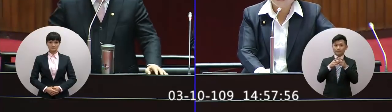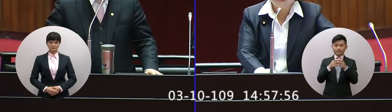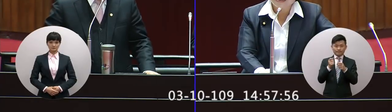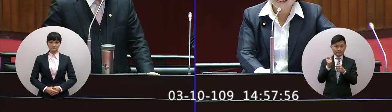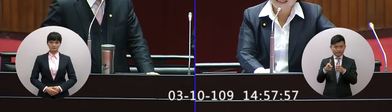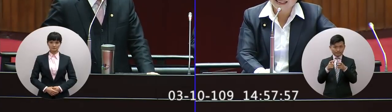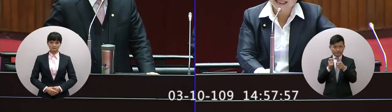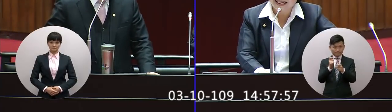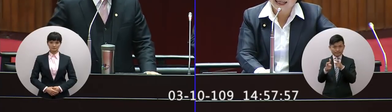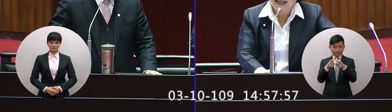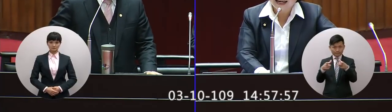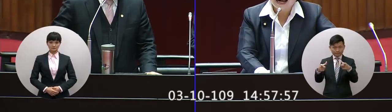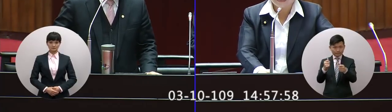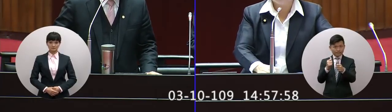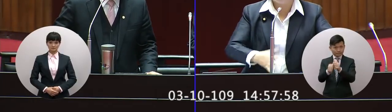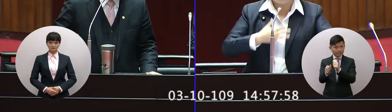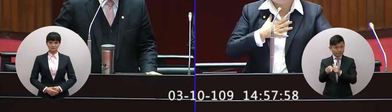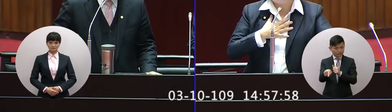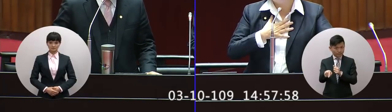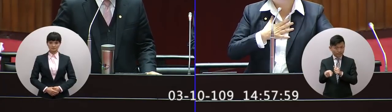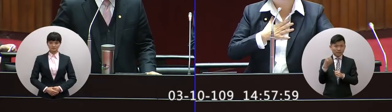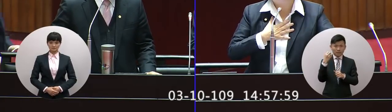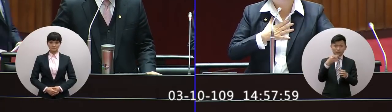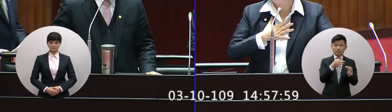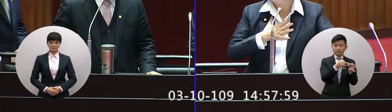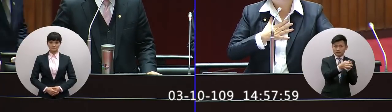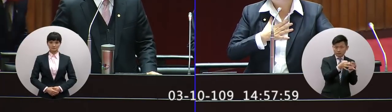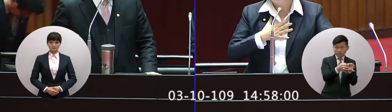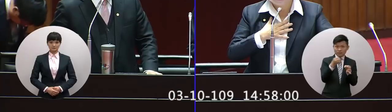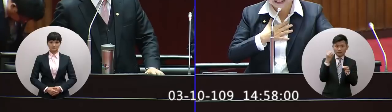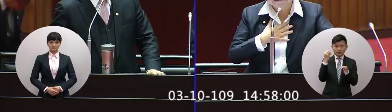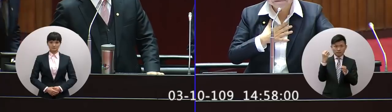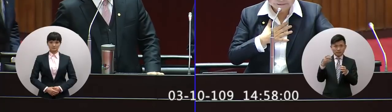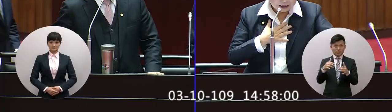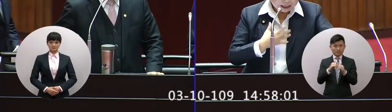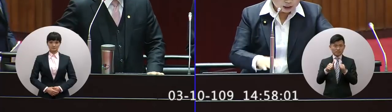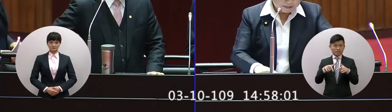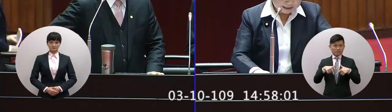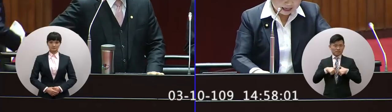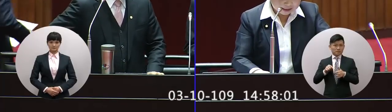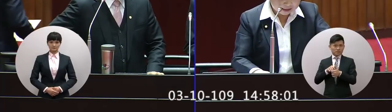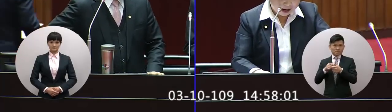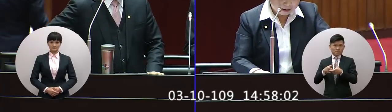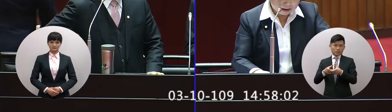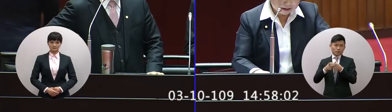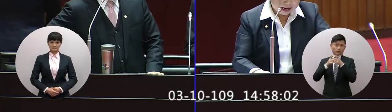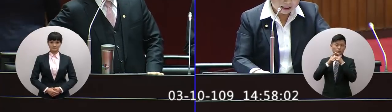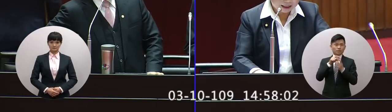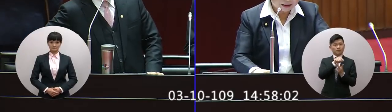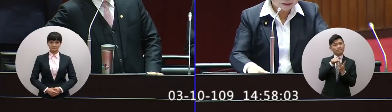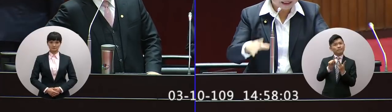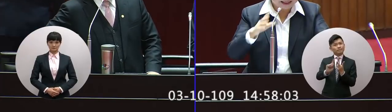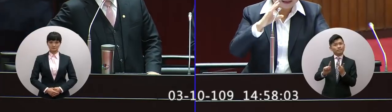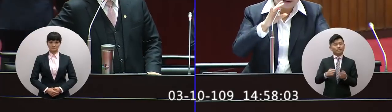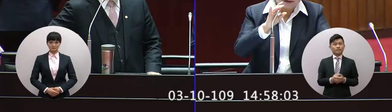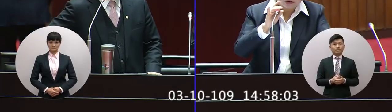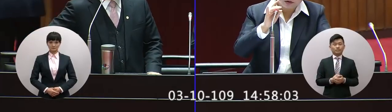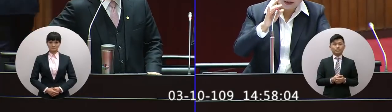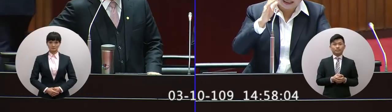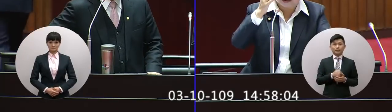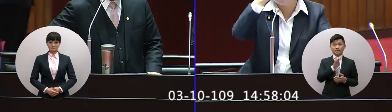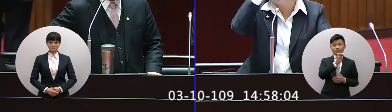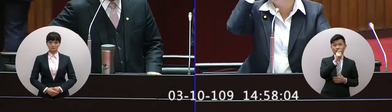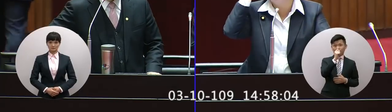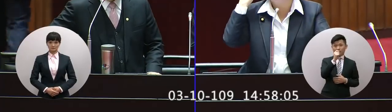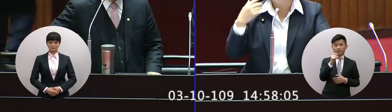到底是新经济还是新民心振兴？所以本席要请教，在 ET Today 里头